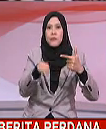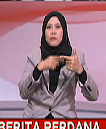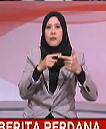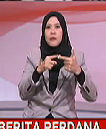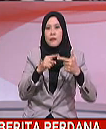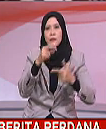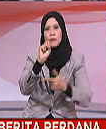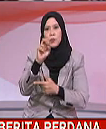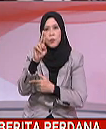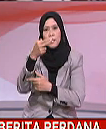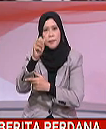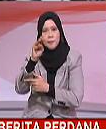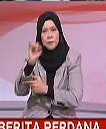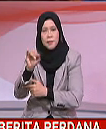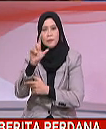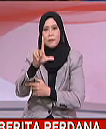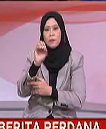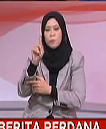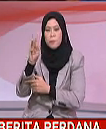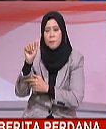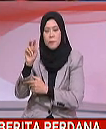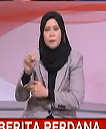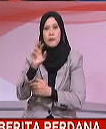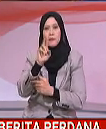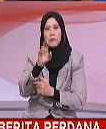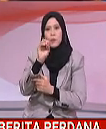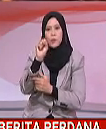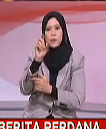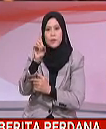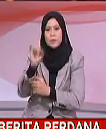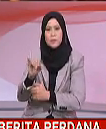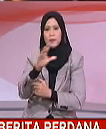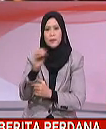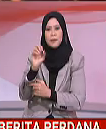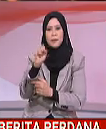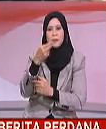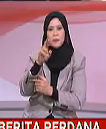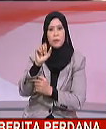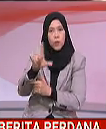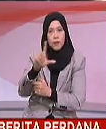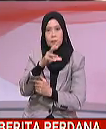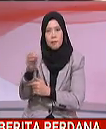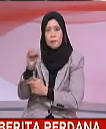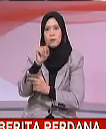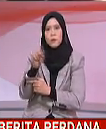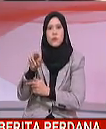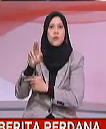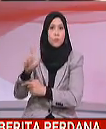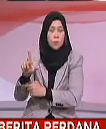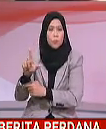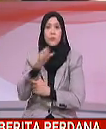Suhaimi, Muhammad Hazim, Lukman Zakaria, Rosdi Muhammad, Muhammad Syahrul Ainmi dan Muhammad Zulkarnain Muhammad